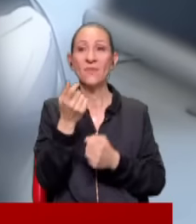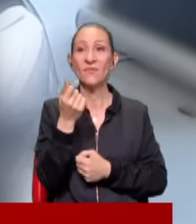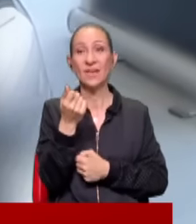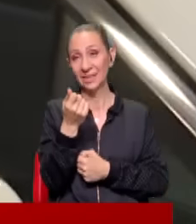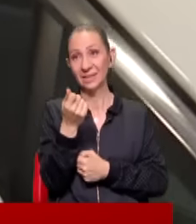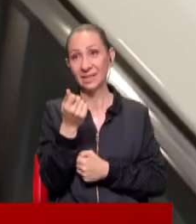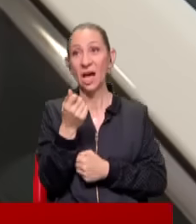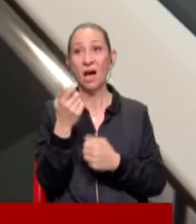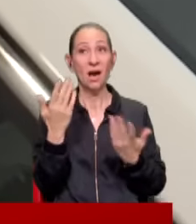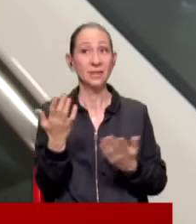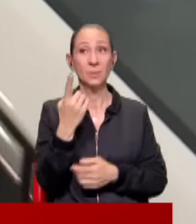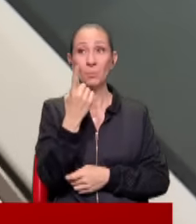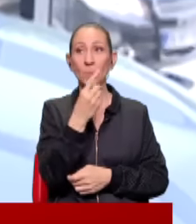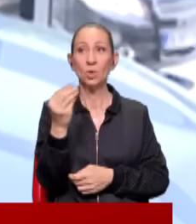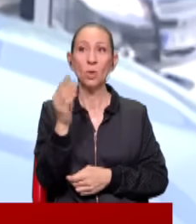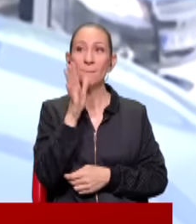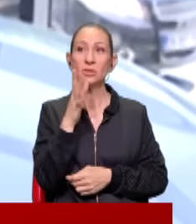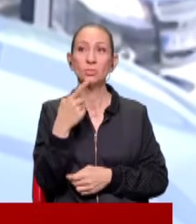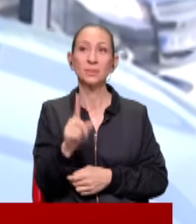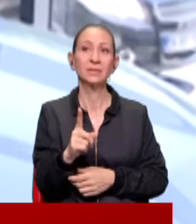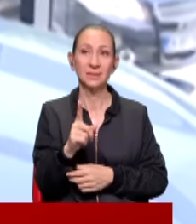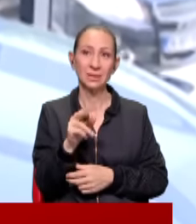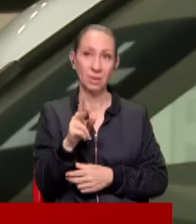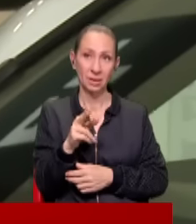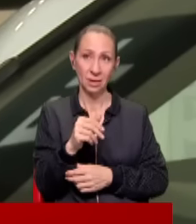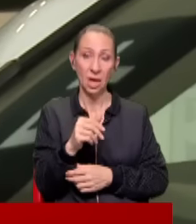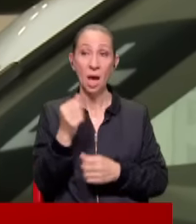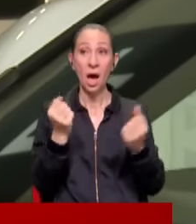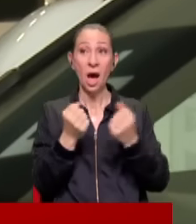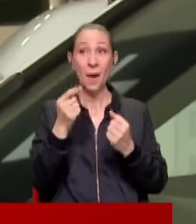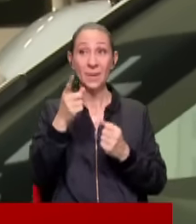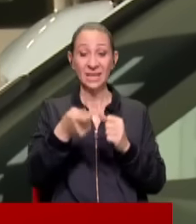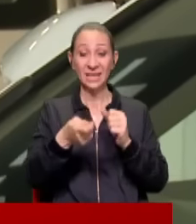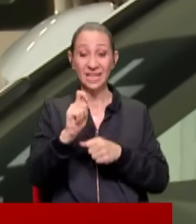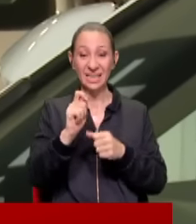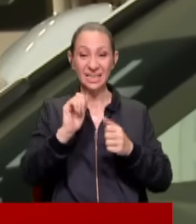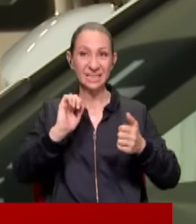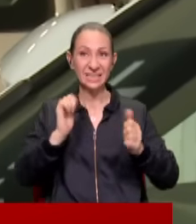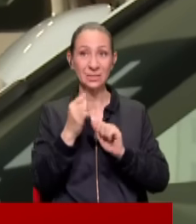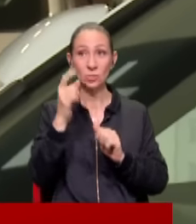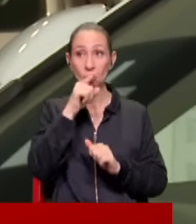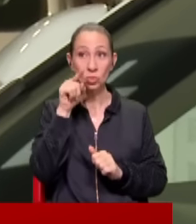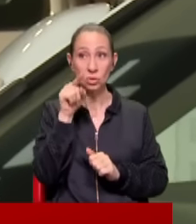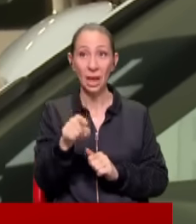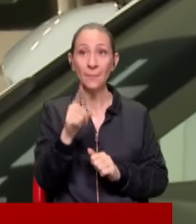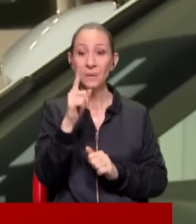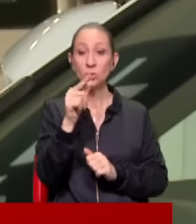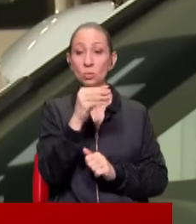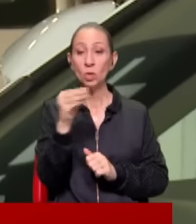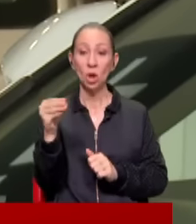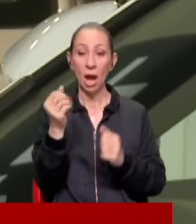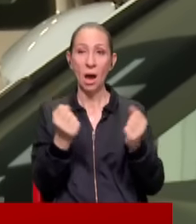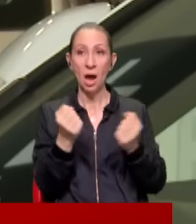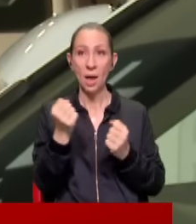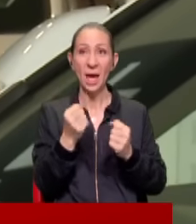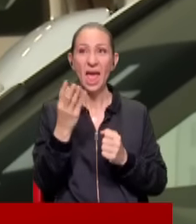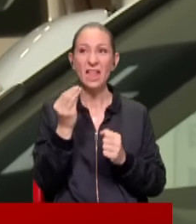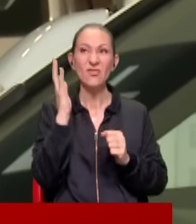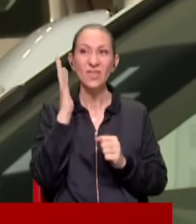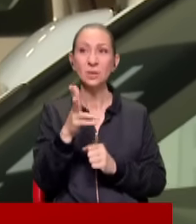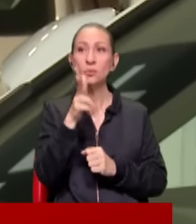fiyatı ise artık 1 milyon 500 bin lira civarında. Otomobildeki kredi sınırlandırması sebebiyle 1,5 milyon liralık otomobile